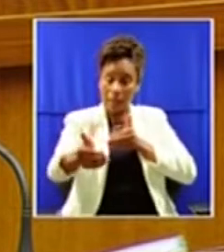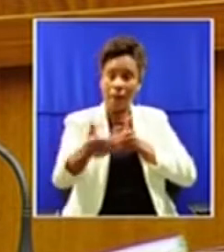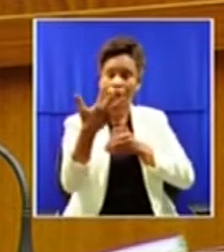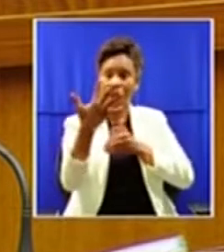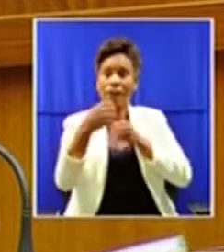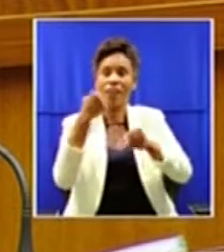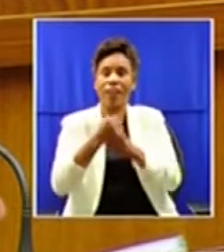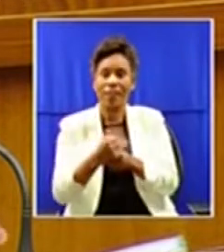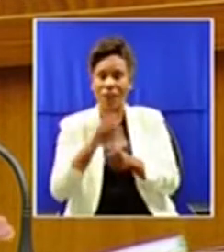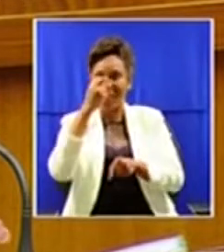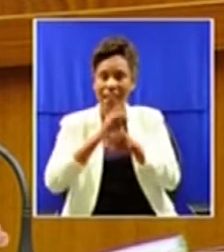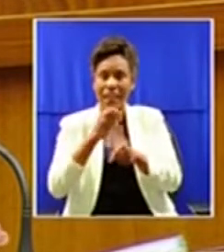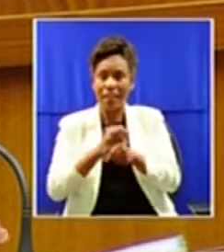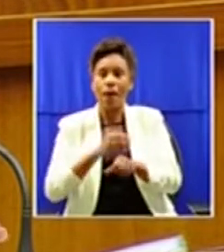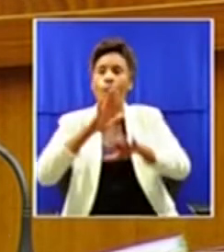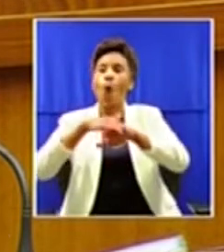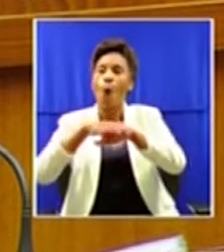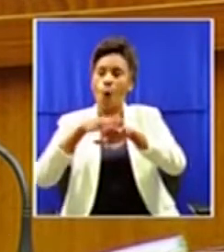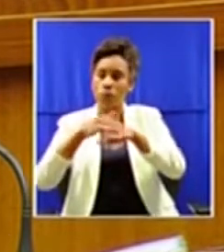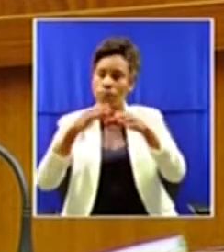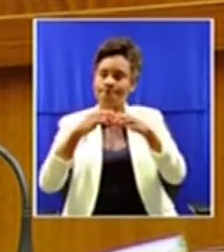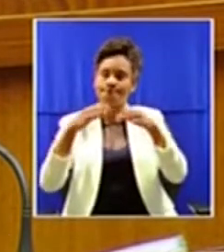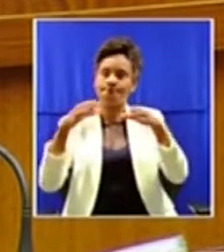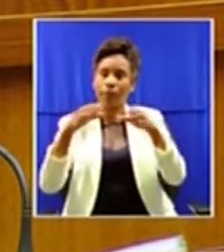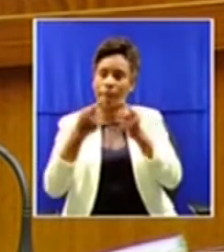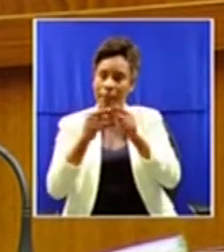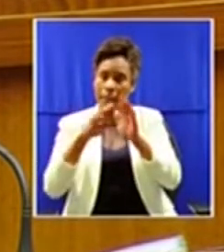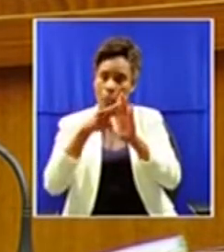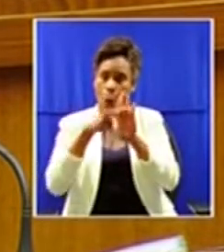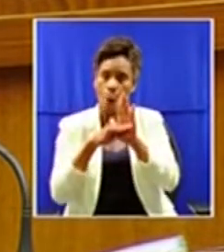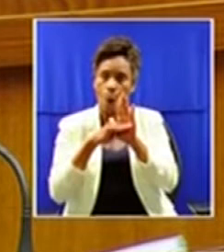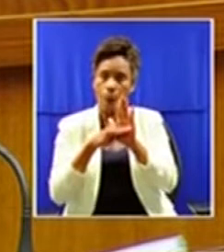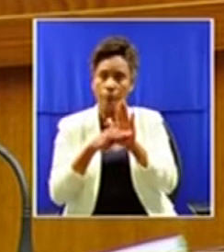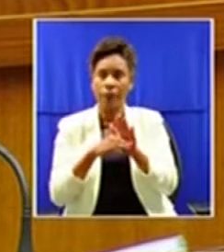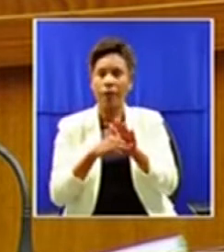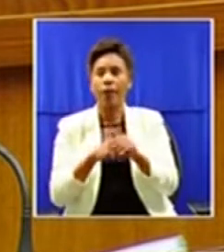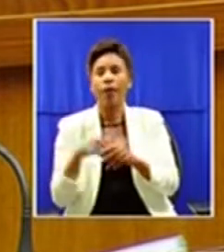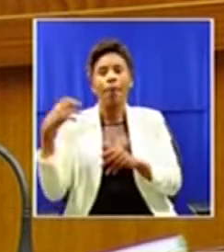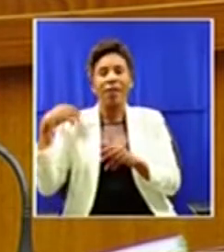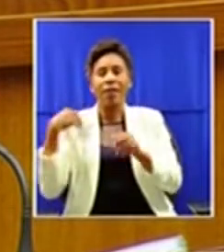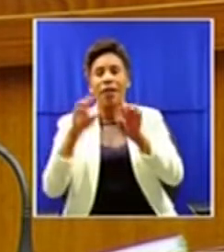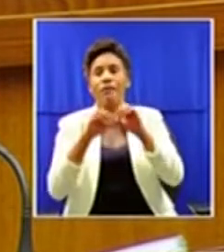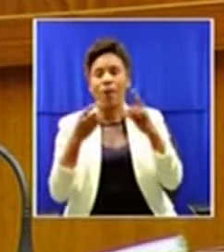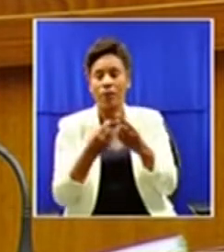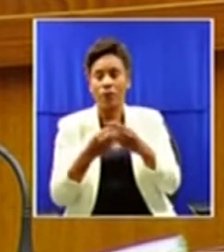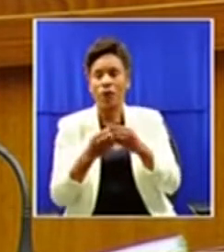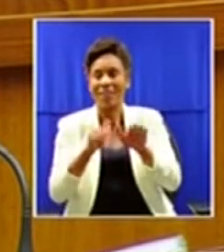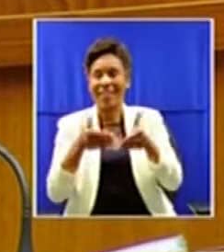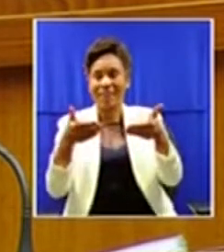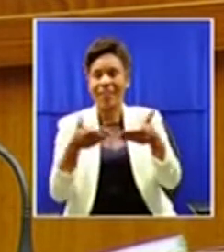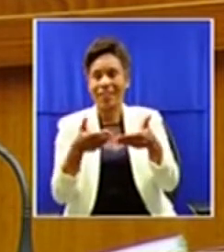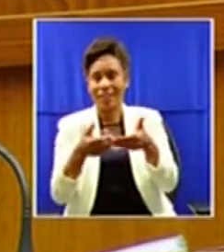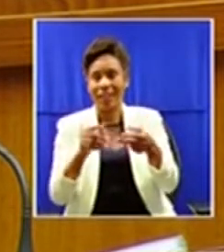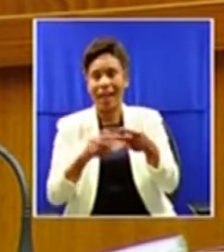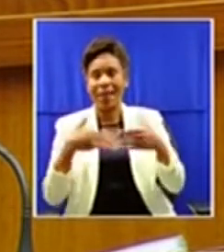grow much, much lower. The Minister of the Department of Public Service and Administration and